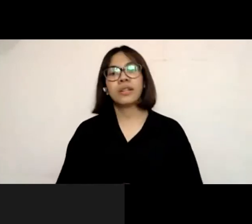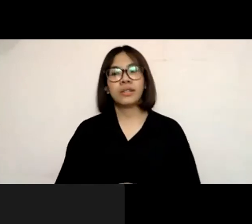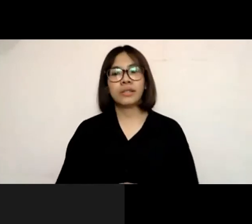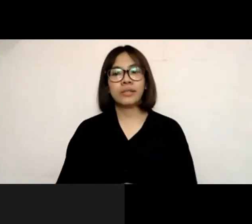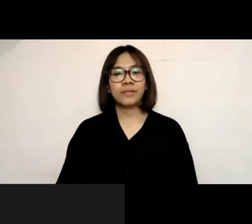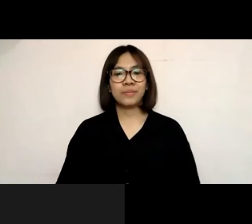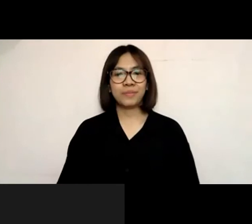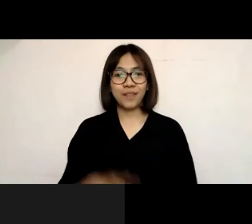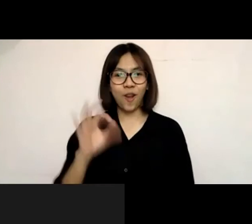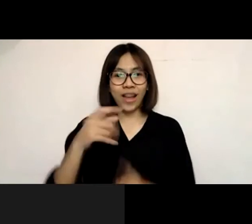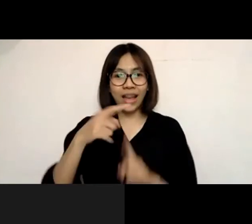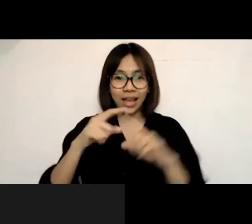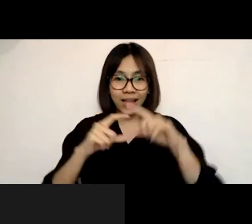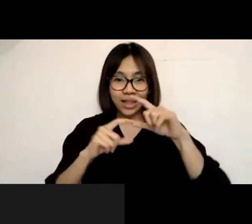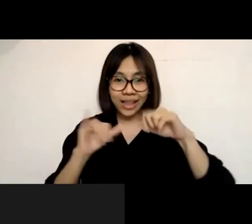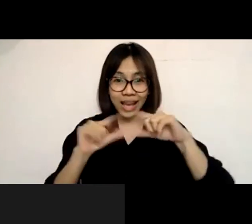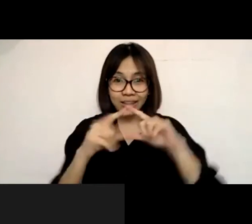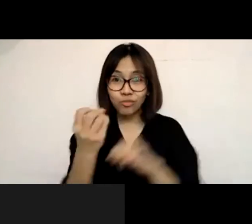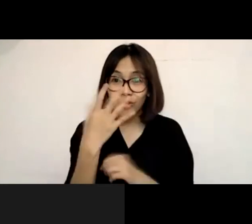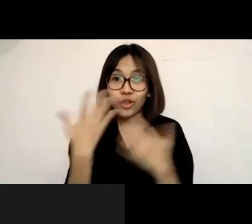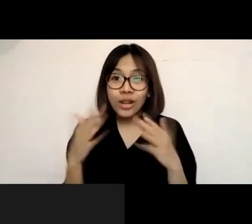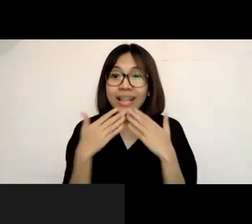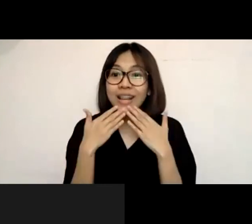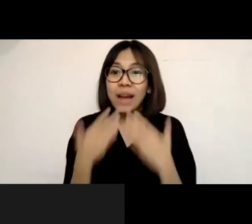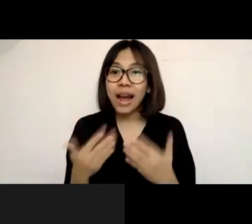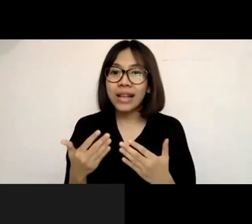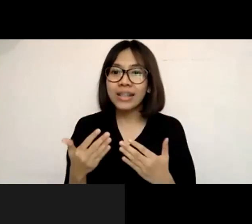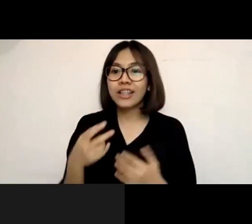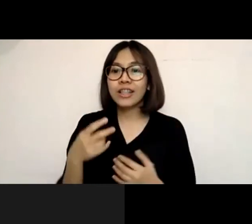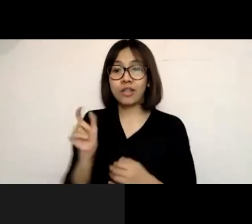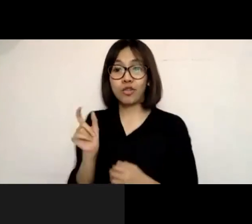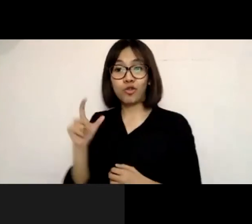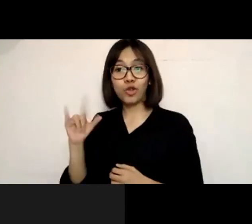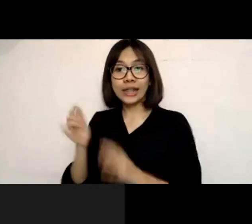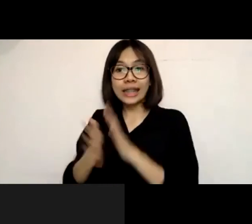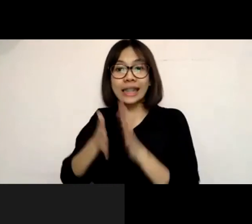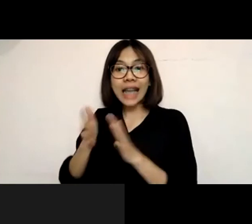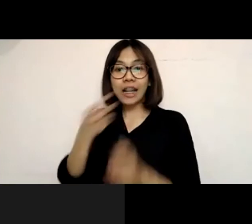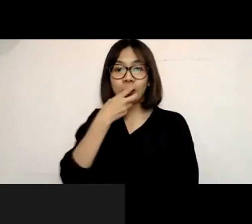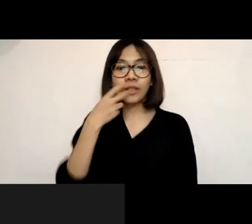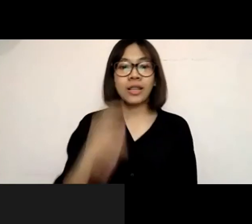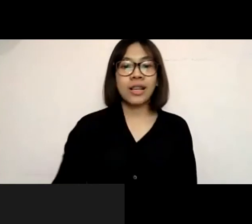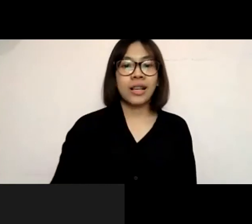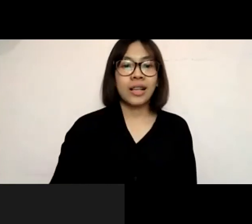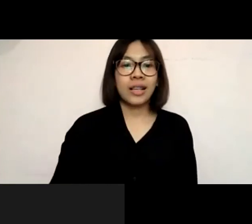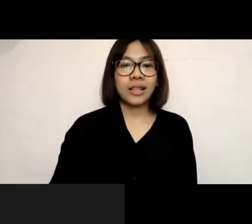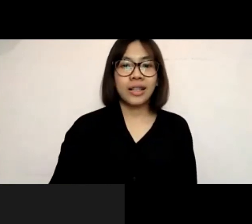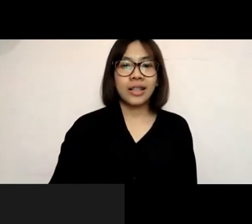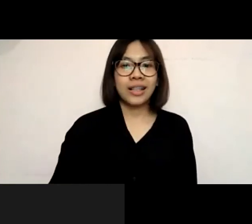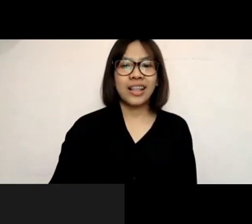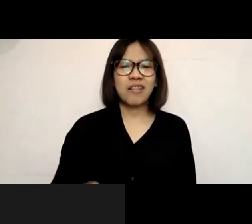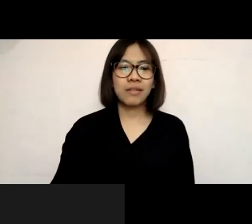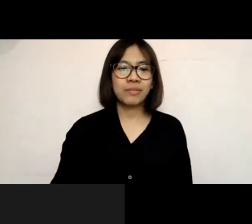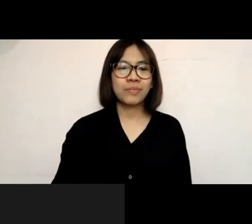Baik, terima kasih Tasya, terima kasih Mbak Uci juga sudah membantu. Bu Susanti juga terima kasih. Ini lagi-lagi masa pandemi ini kita dihadapkan